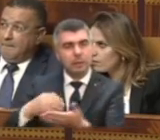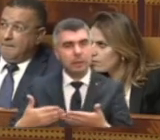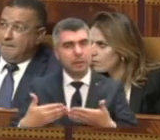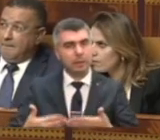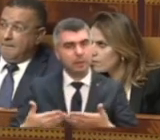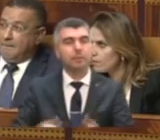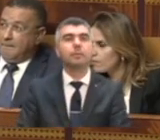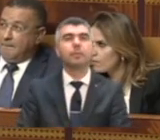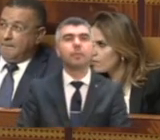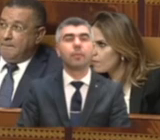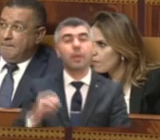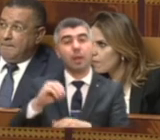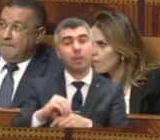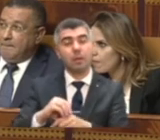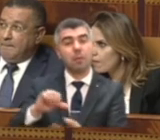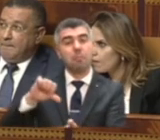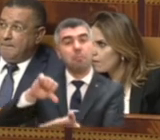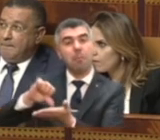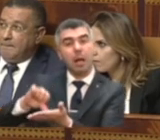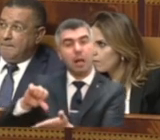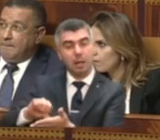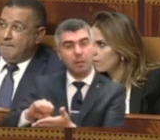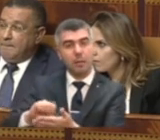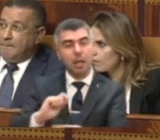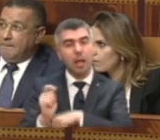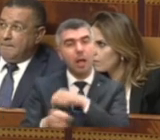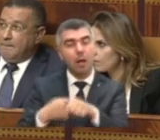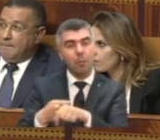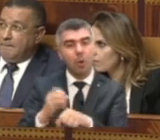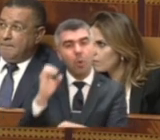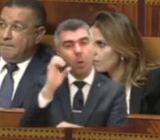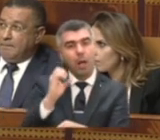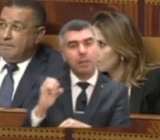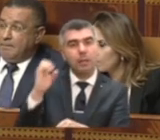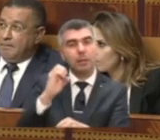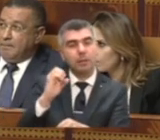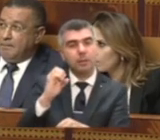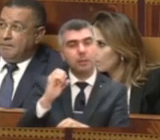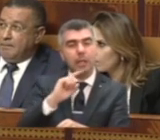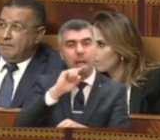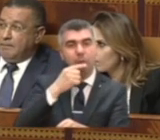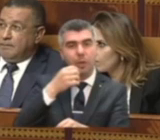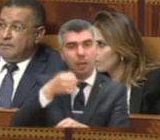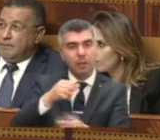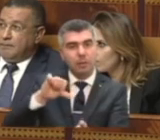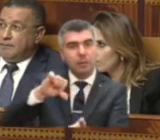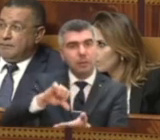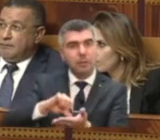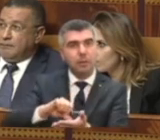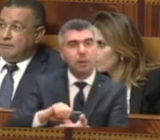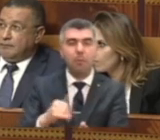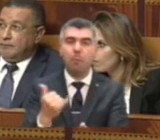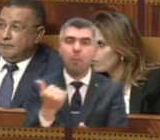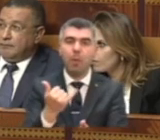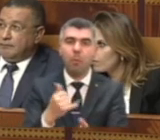السيد الوزير عندنا واحد العدد ديال المراكز الكبرى في العالم القروي في جهه درعتافيلات بصفه عامه والاقليمتين غير بصفه خاصه، وتنطلبوا لكم السيد